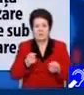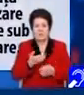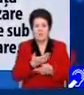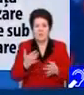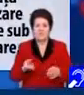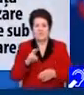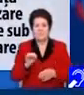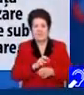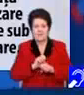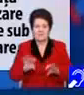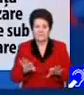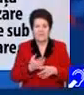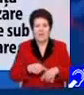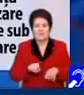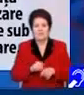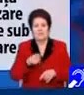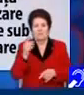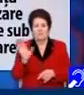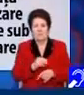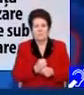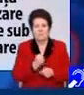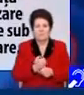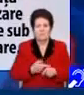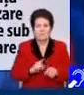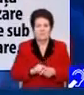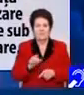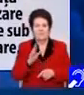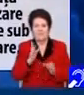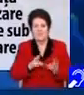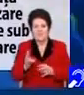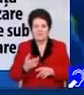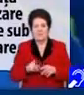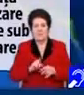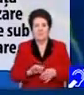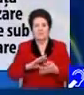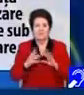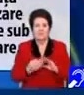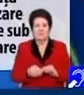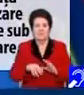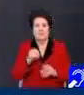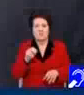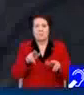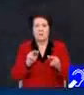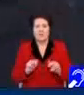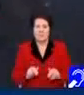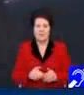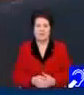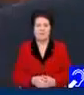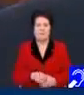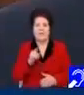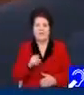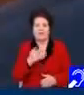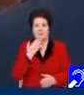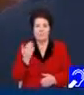preț. Orice destabilizare socială sau revoltă poate produce victime și va pune sub semnul întrebării rezultatele alegerilor parlamentare. În urma